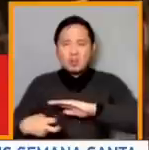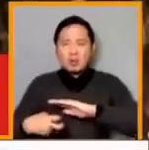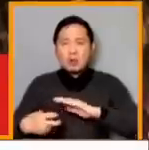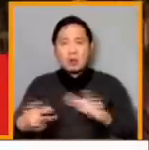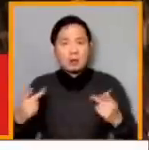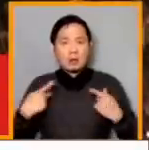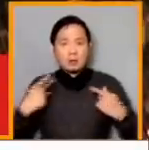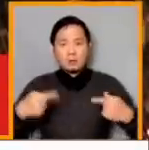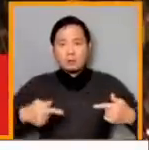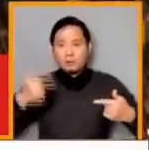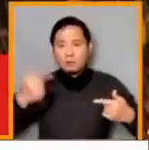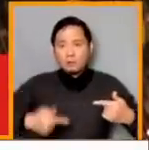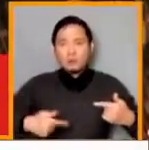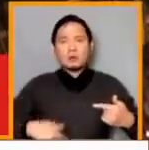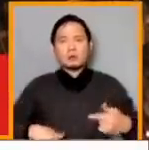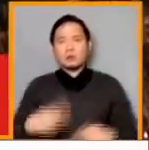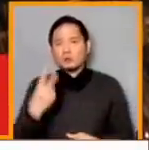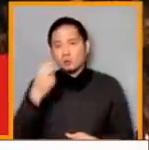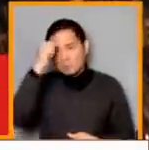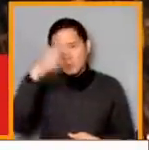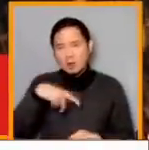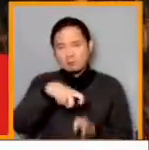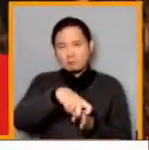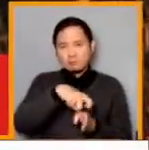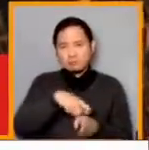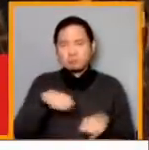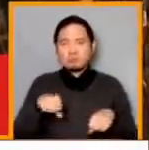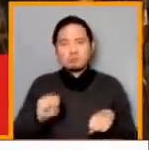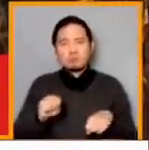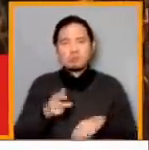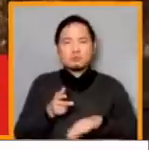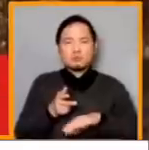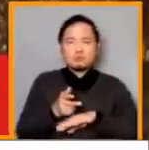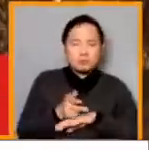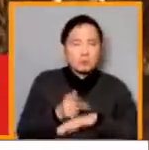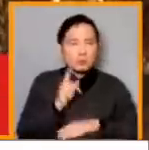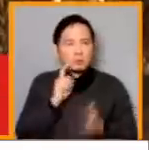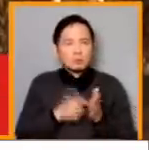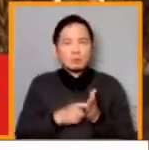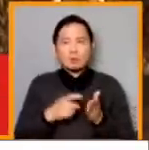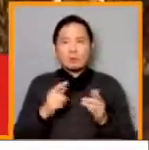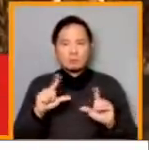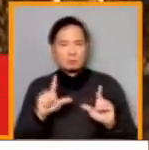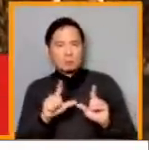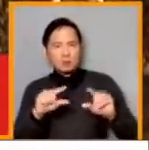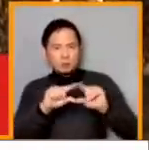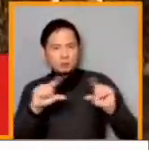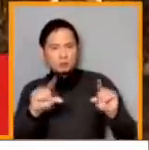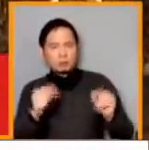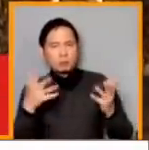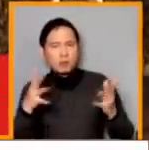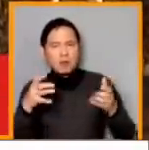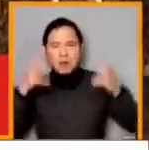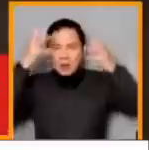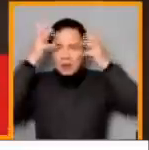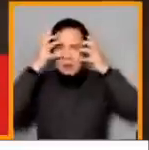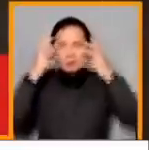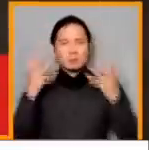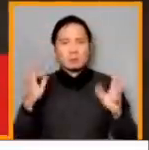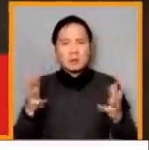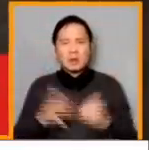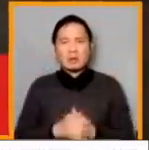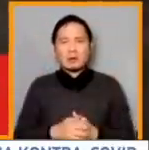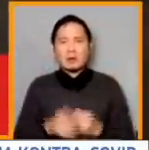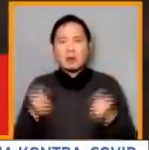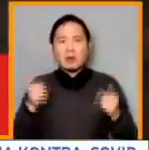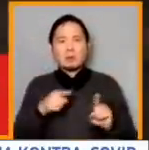motorsiklo sa kayang dalawang lalaki. Pinapahinto sila dahil napansin na walang plaka at wala ring suot na helmet. Pero salip na huminto ay kumaripa sila,